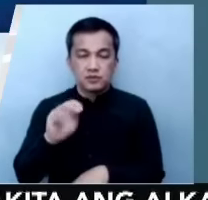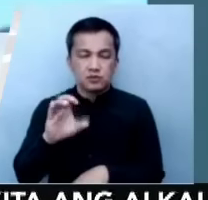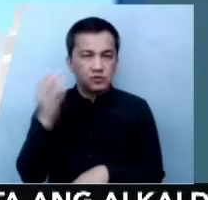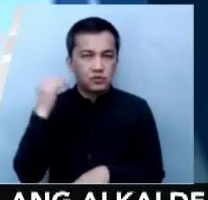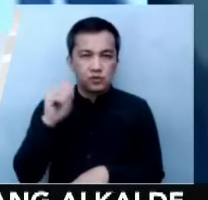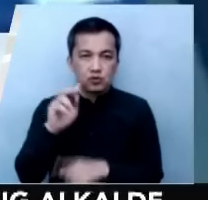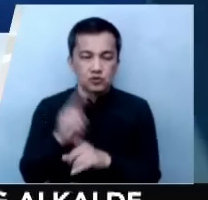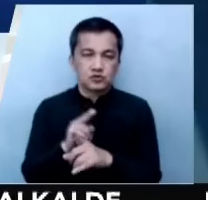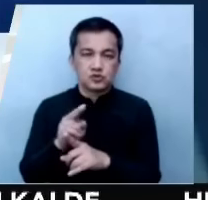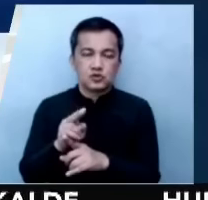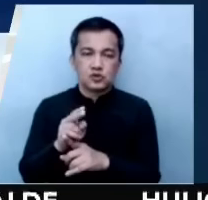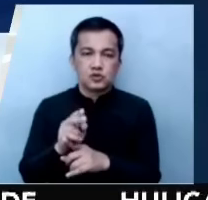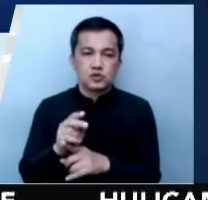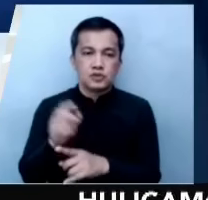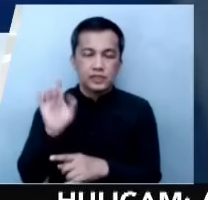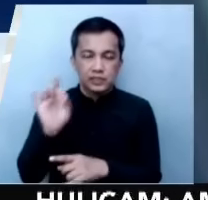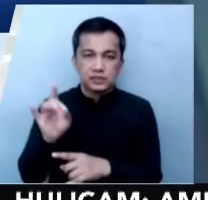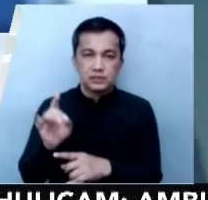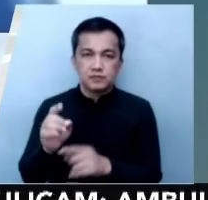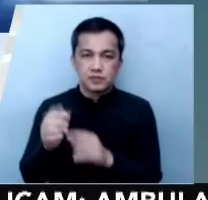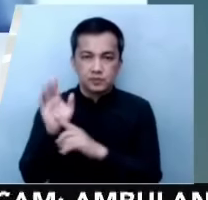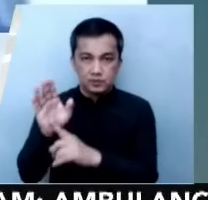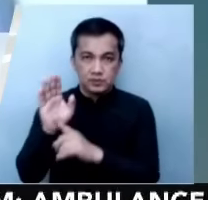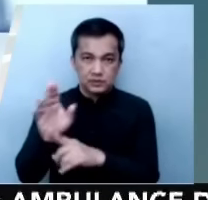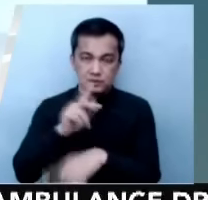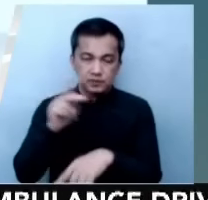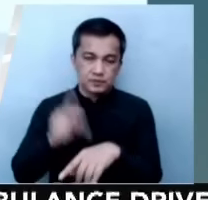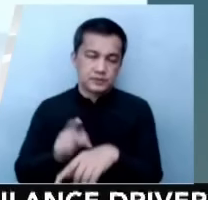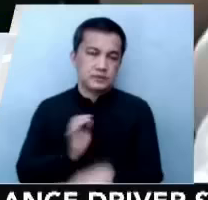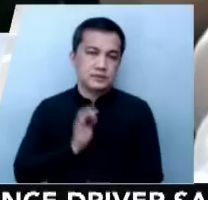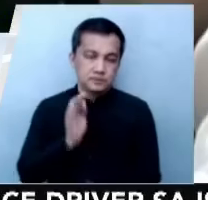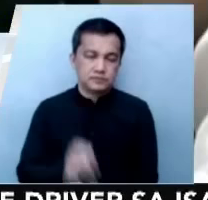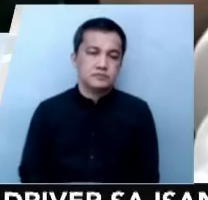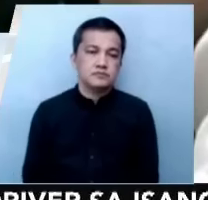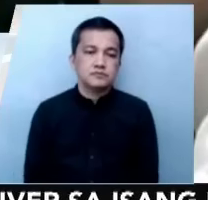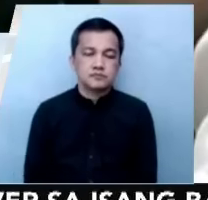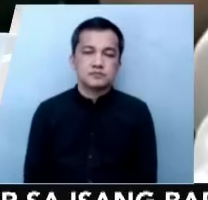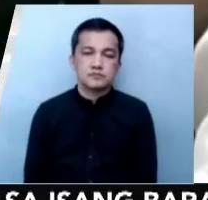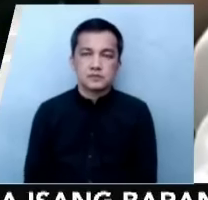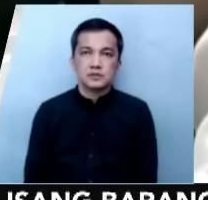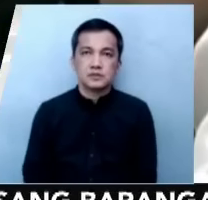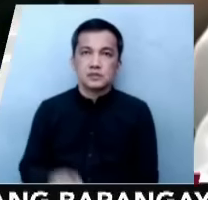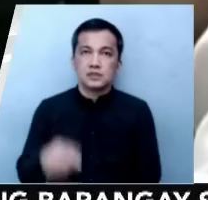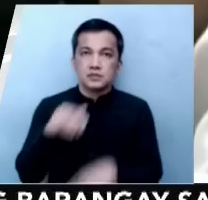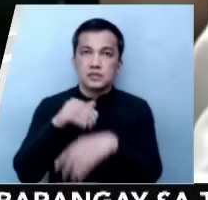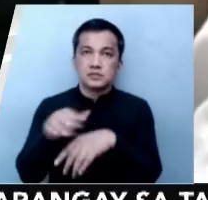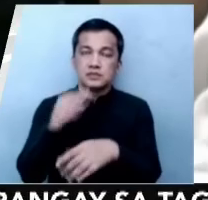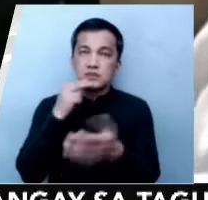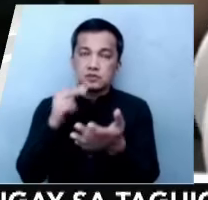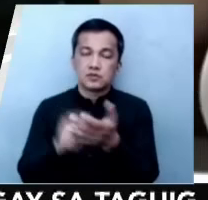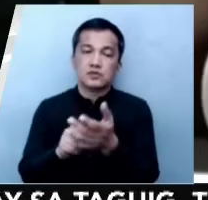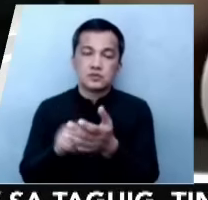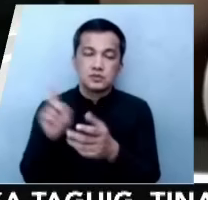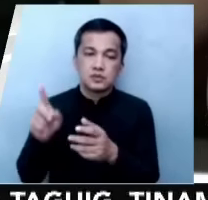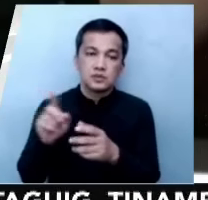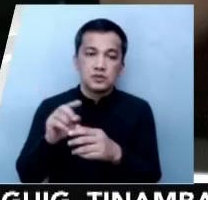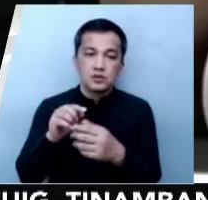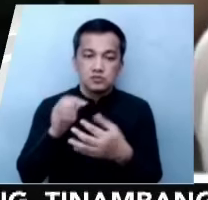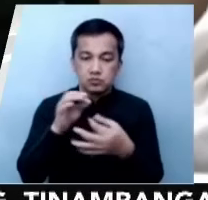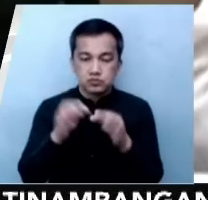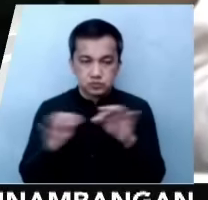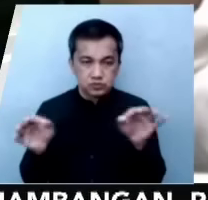nang iprinotesta ng Pilipinas. The department also sent a note verbal. The essential points of all of these statements were the